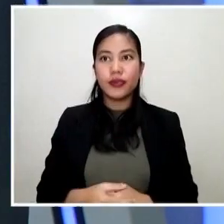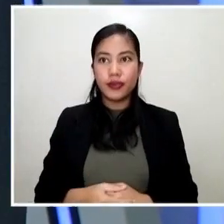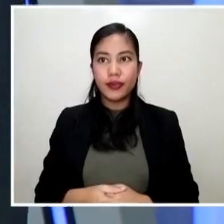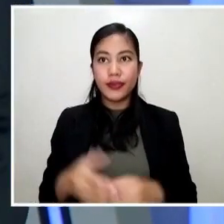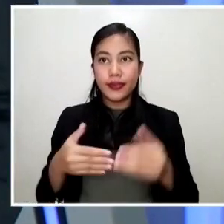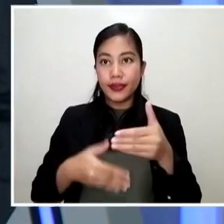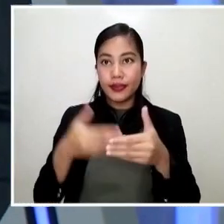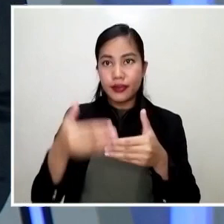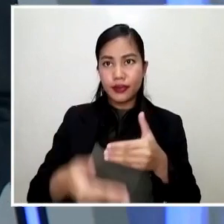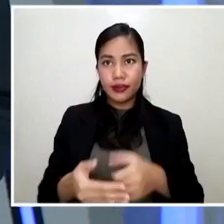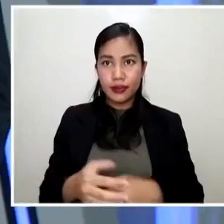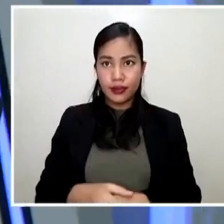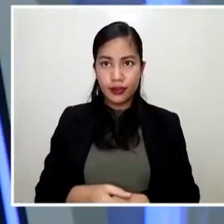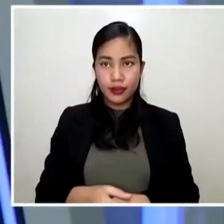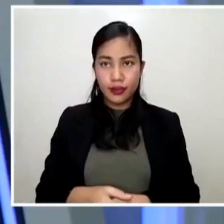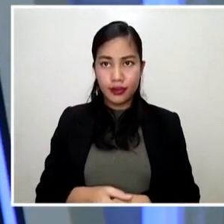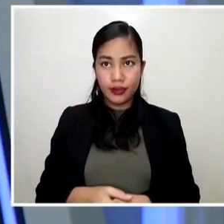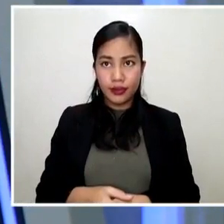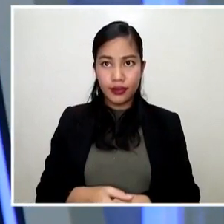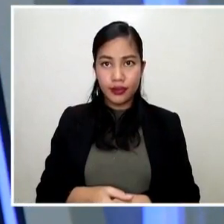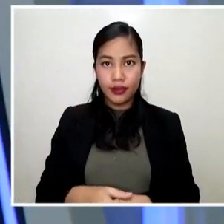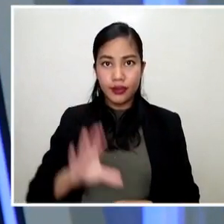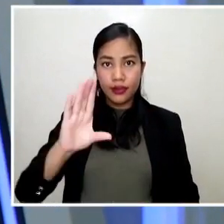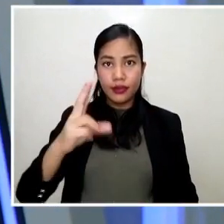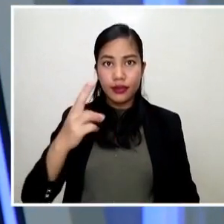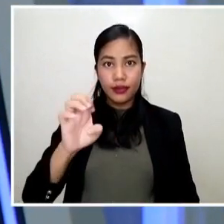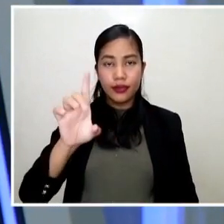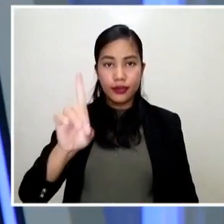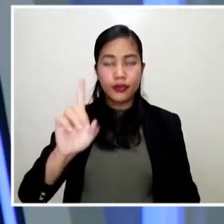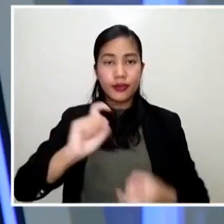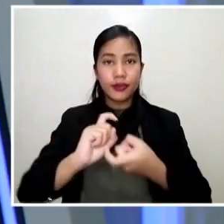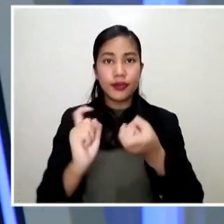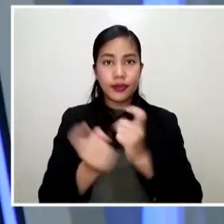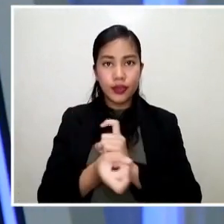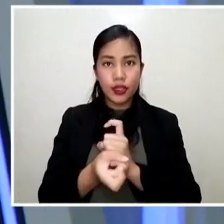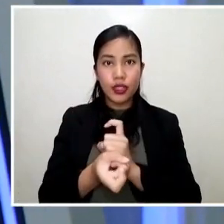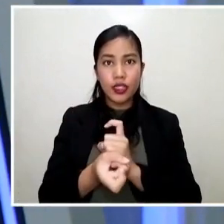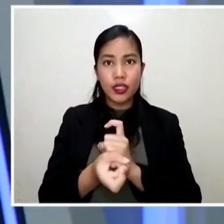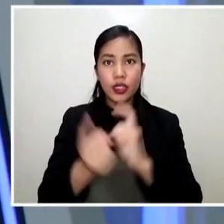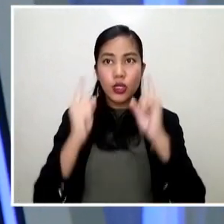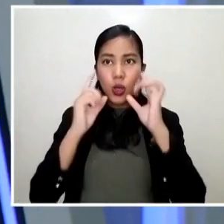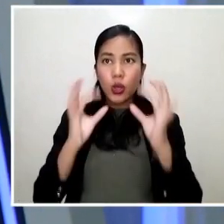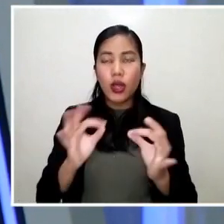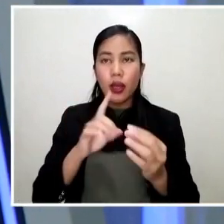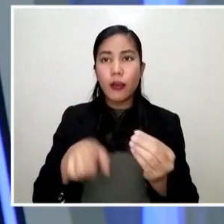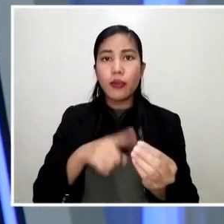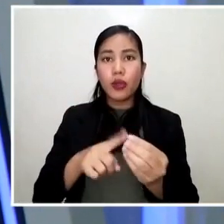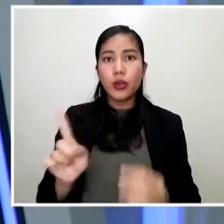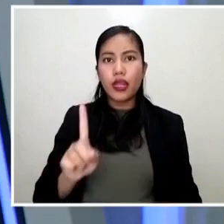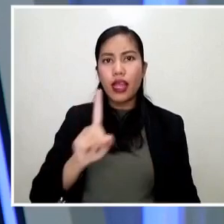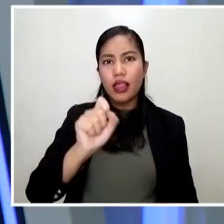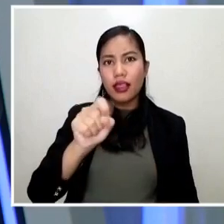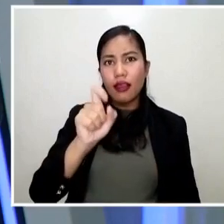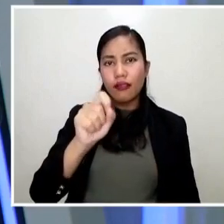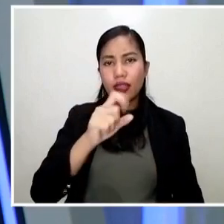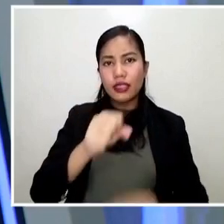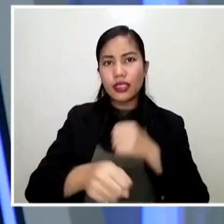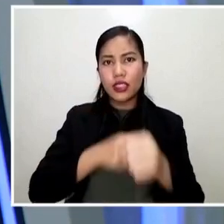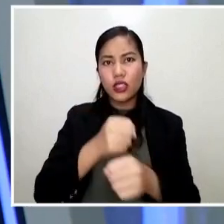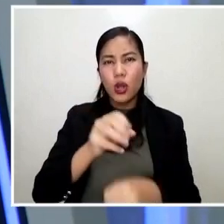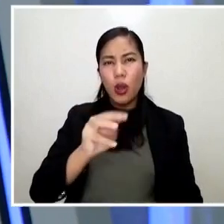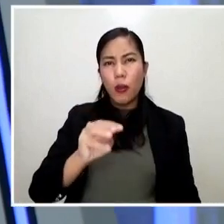Samantala, binawi po naman ng Commission on Higher Education o CHED ang 11-year moratorium sa bagong undergraduate